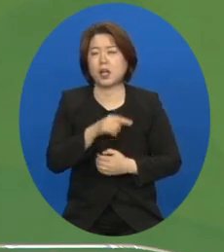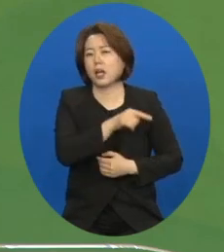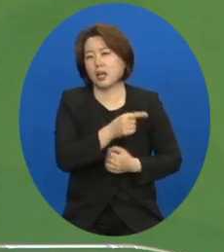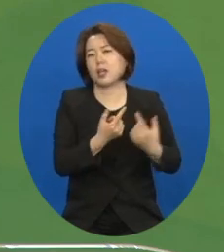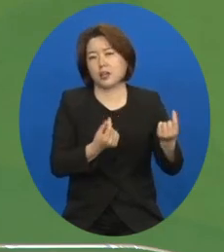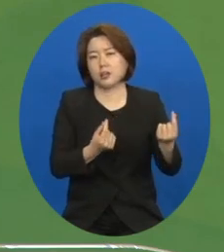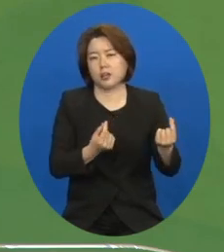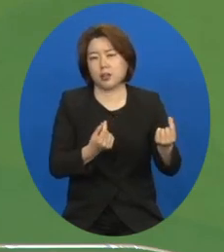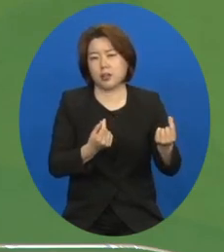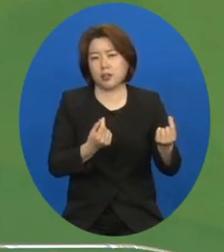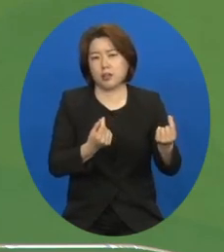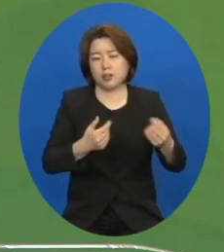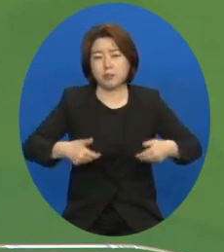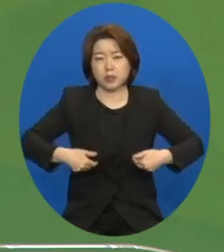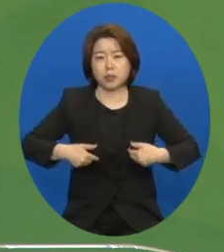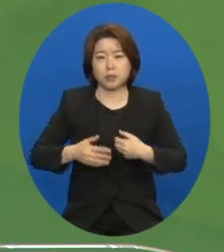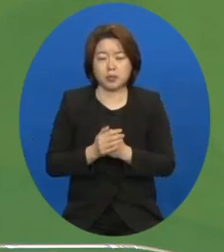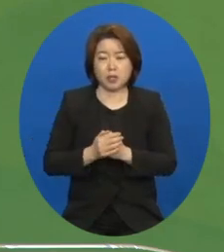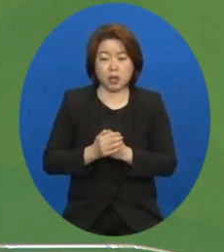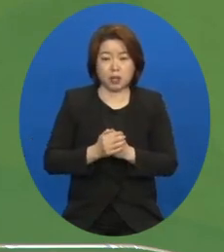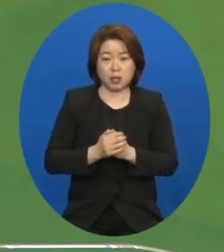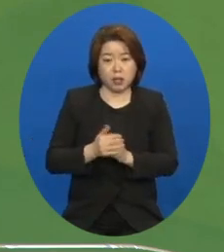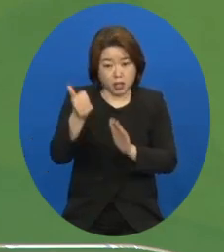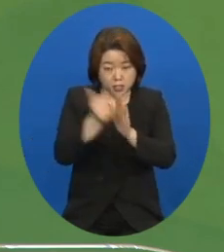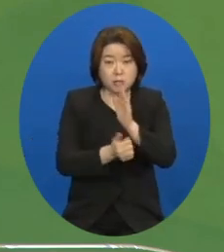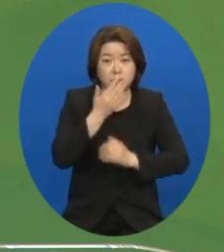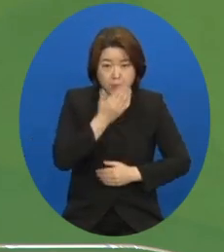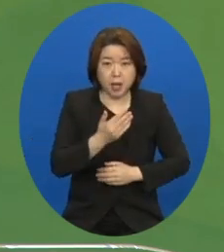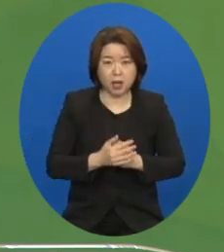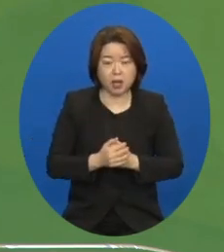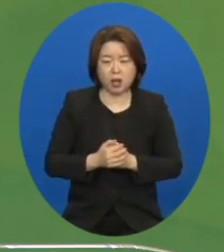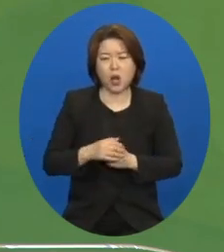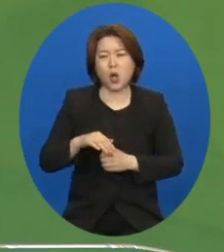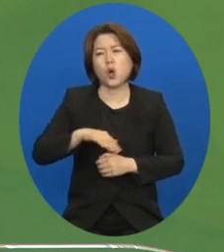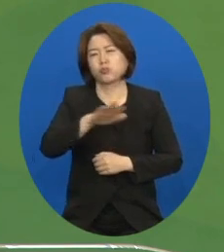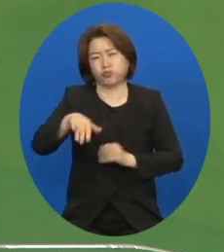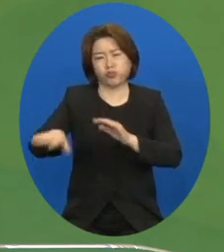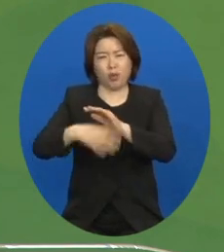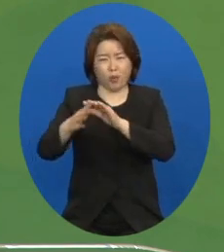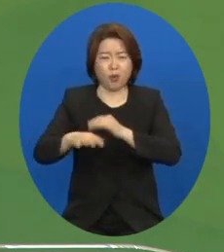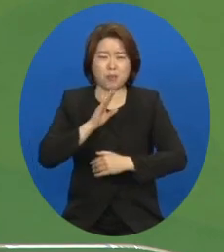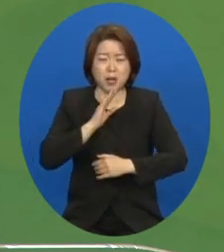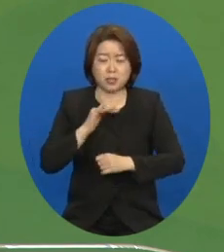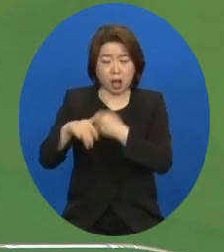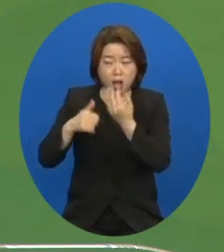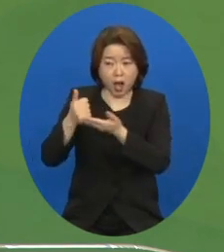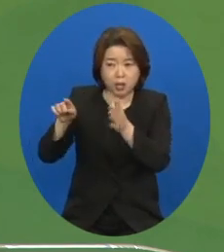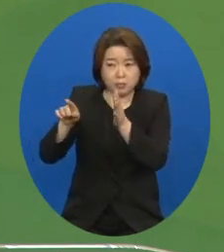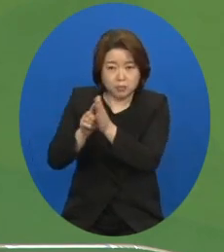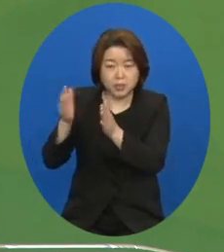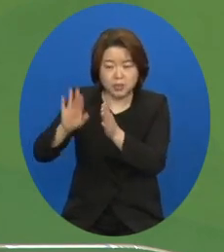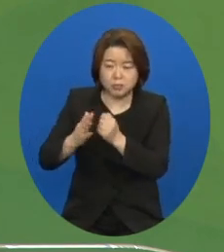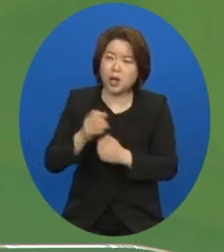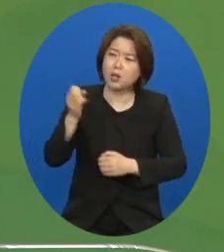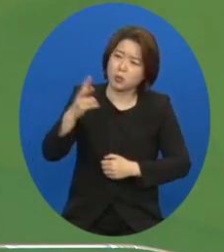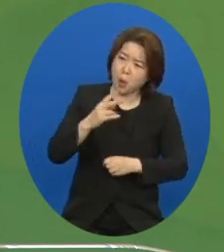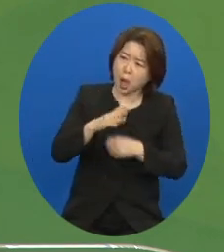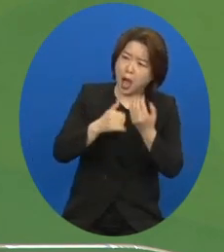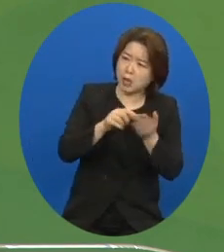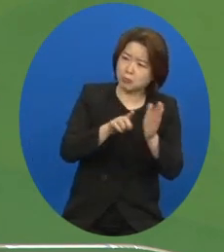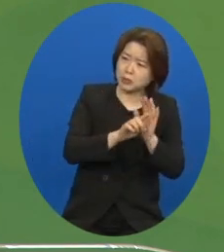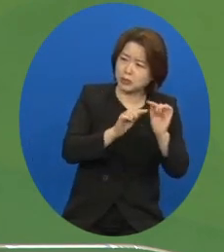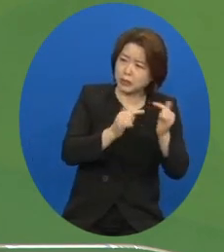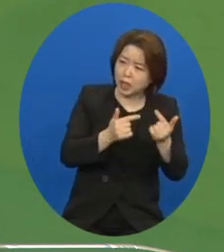이렇게 가야 하는 겁니다. 실패할 수 있어요. 우리가 참 엉터리 같습니다. 하나님을 믿으면서도 또 하나님을 안 믿는